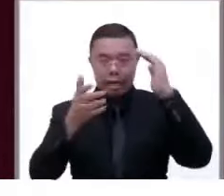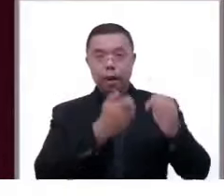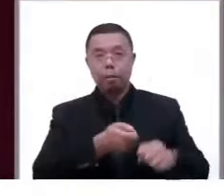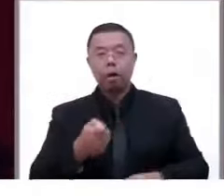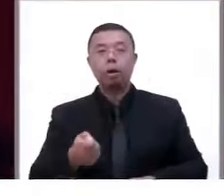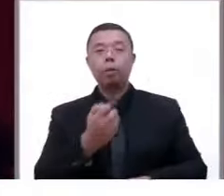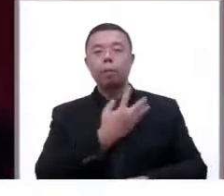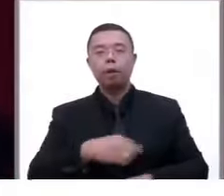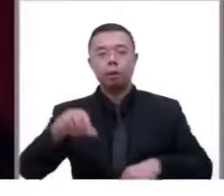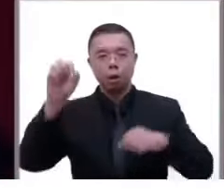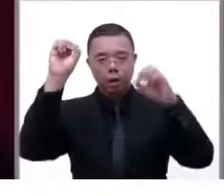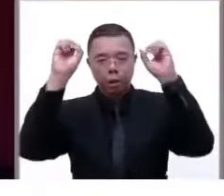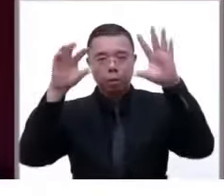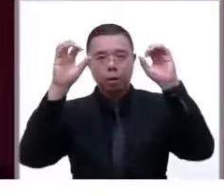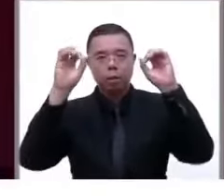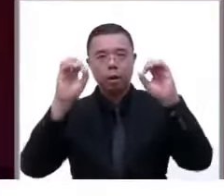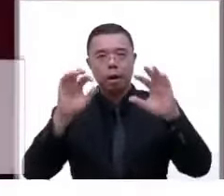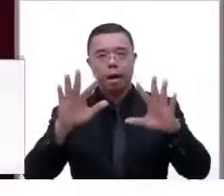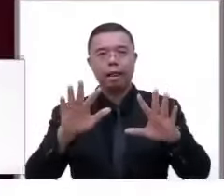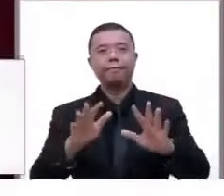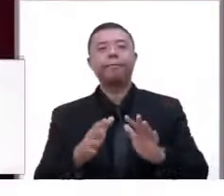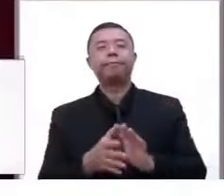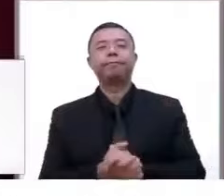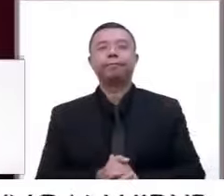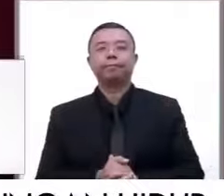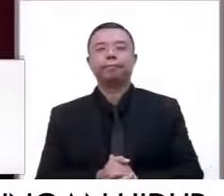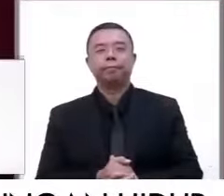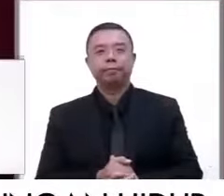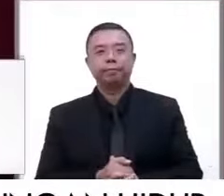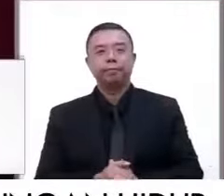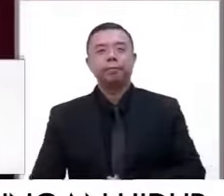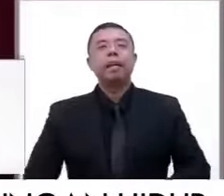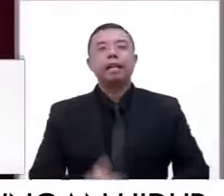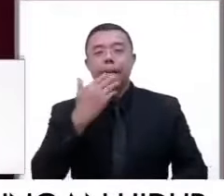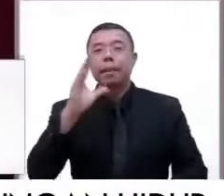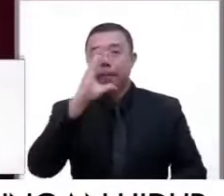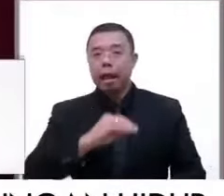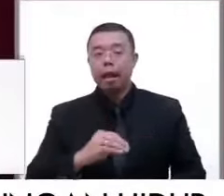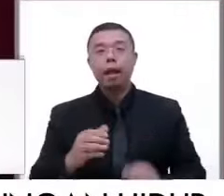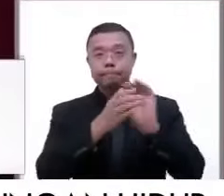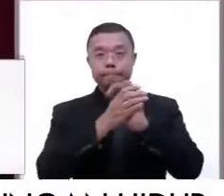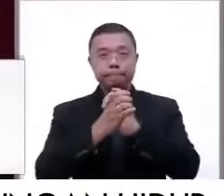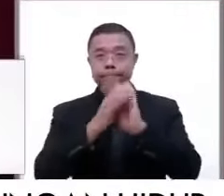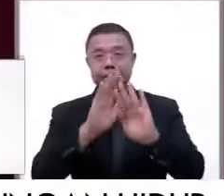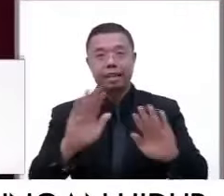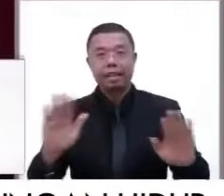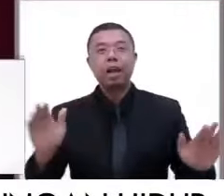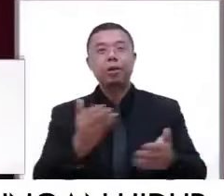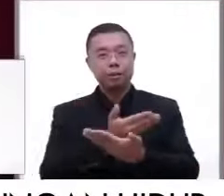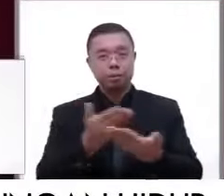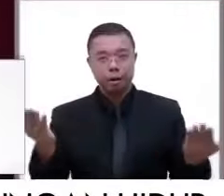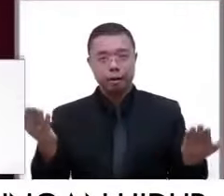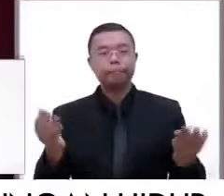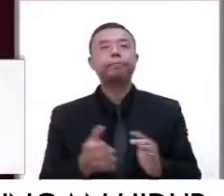asalamualaikum warahmatullahi wabarakatuh waalaikum Selamat malam Salam sejahtera untuk